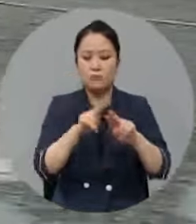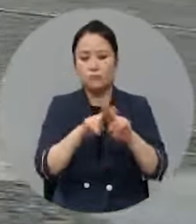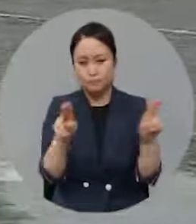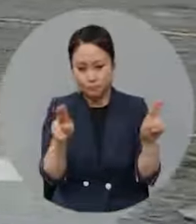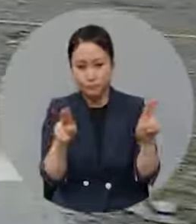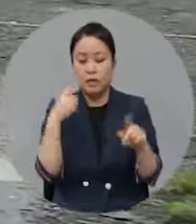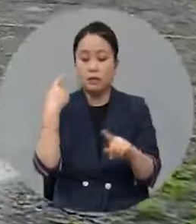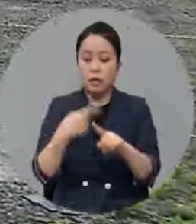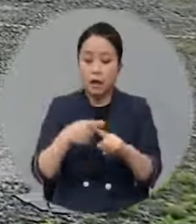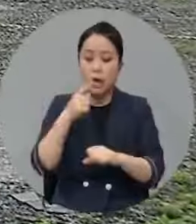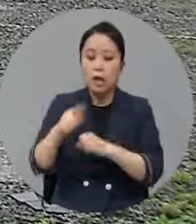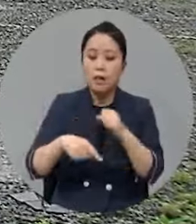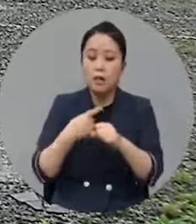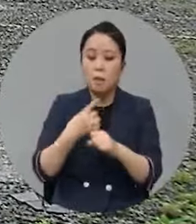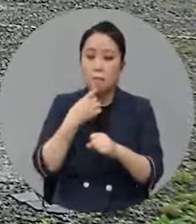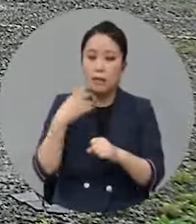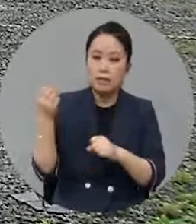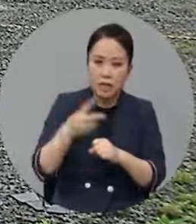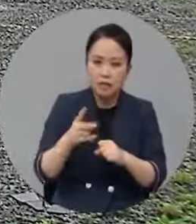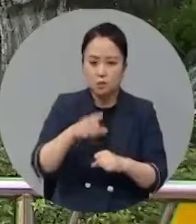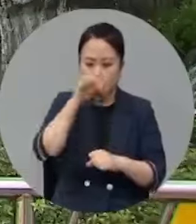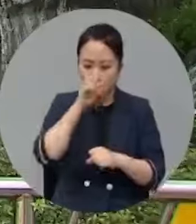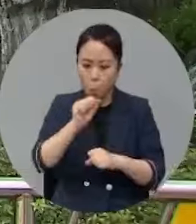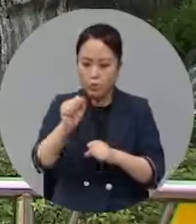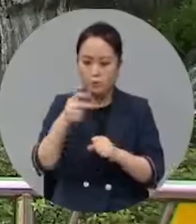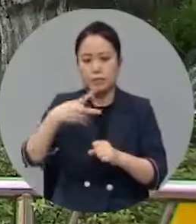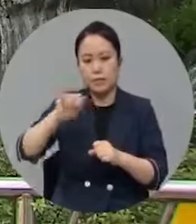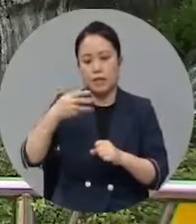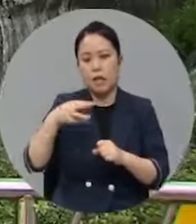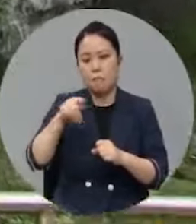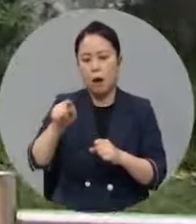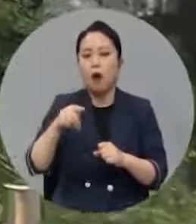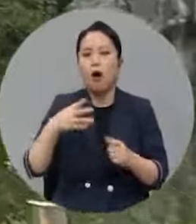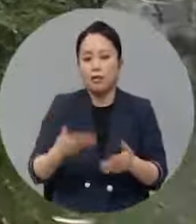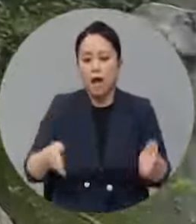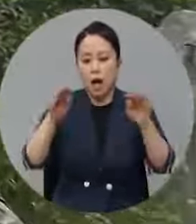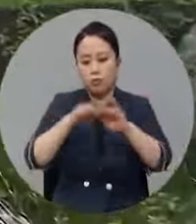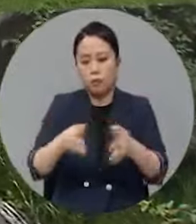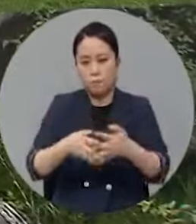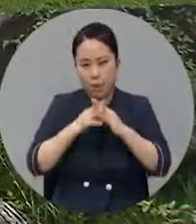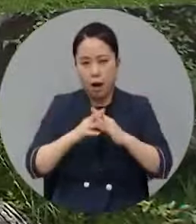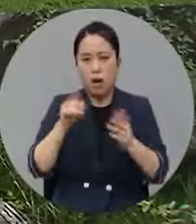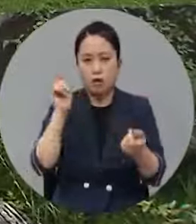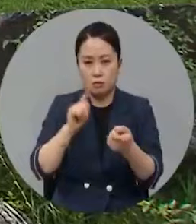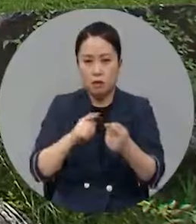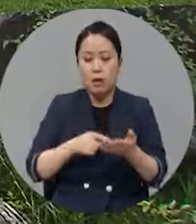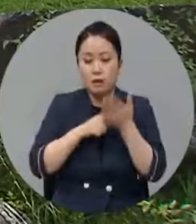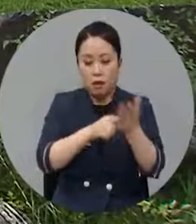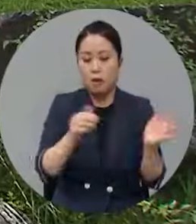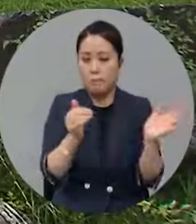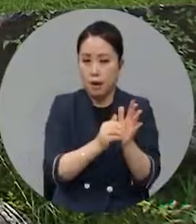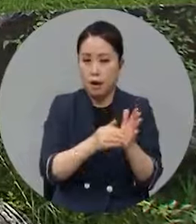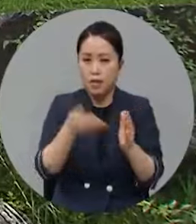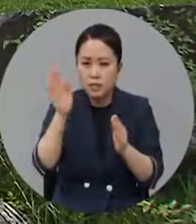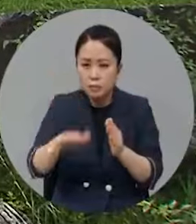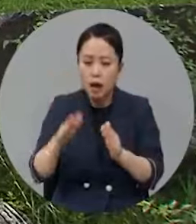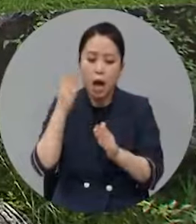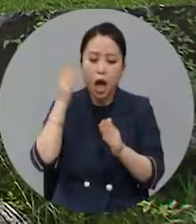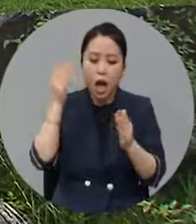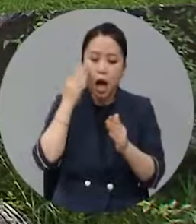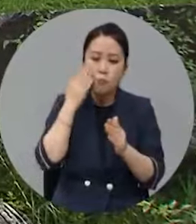짓는 것으로 계획을 변경한 겁니다. 하지만 이번에도 인근 초등학교 학부모를 중심으로 한 주민들이 반발하고